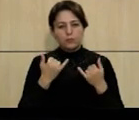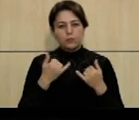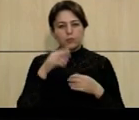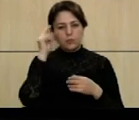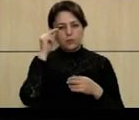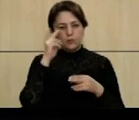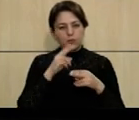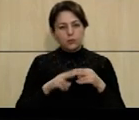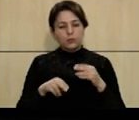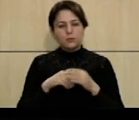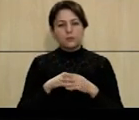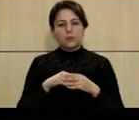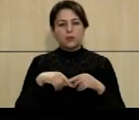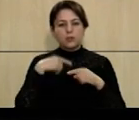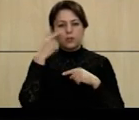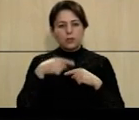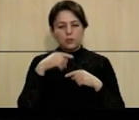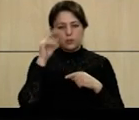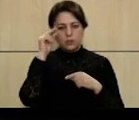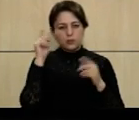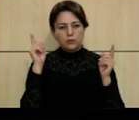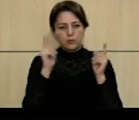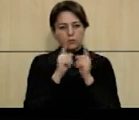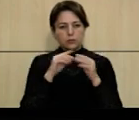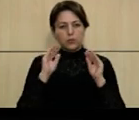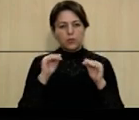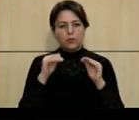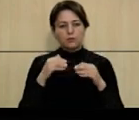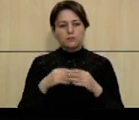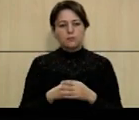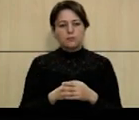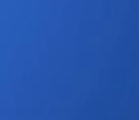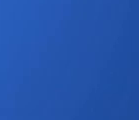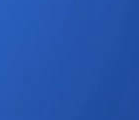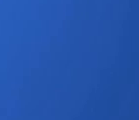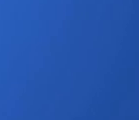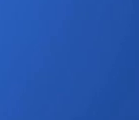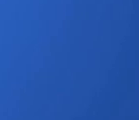darsimizni yakunlaymiz. Keyingi darslarda ko'rishguncha, xayr.